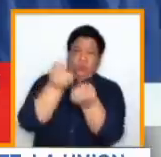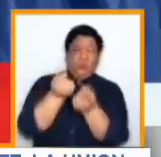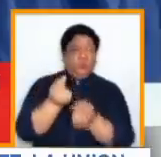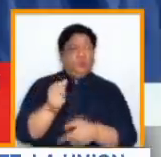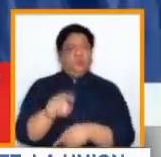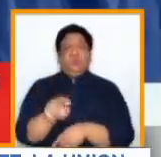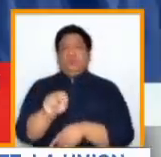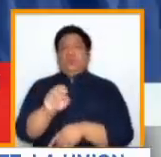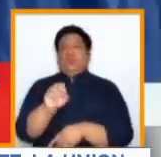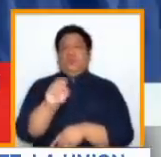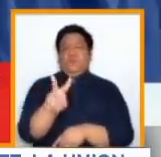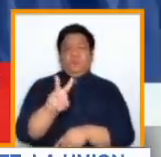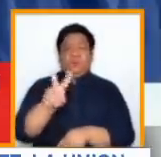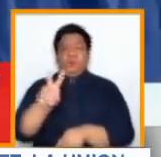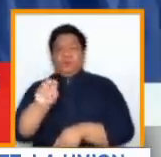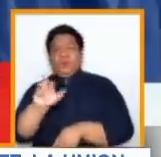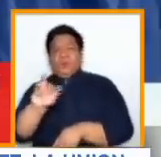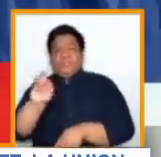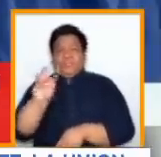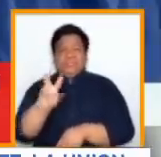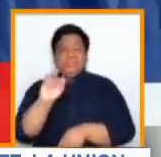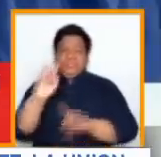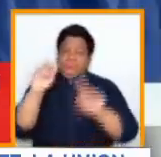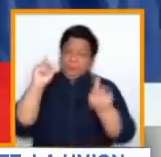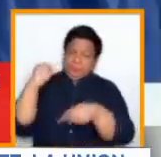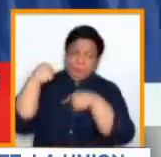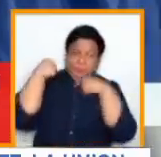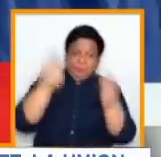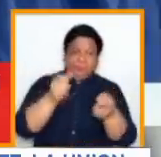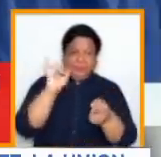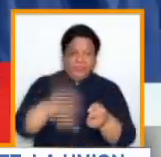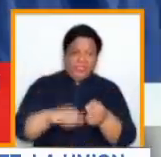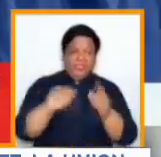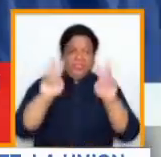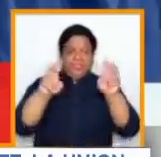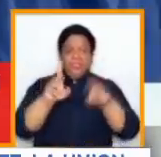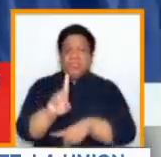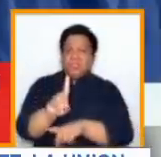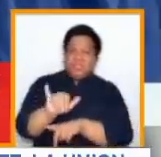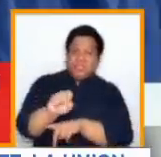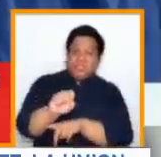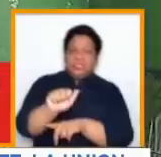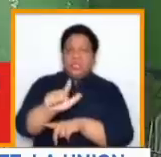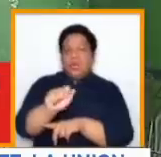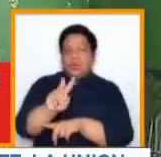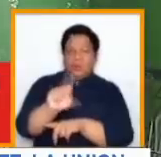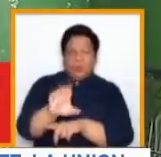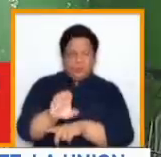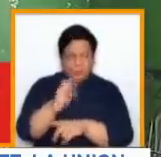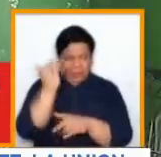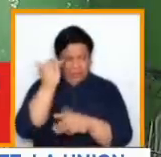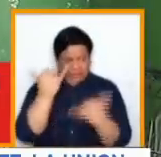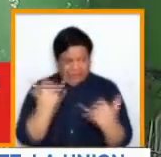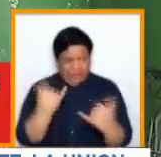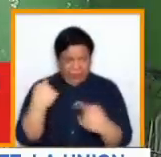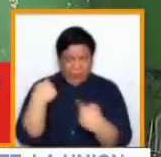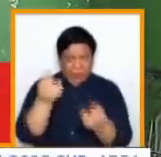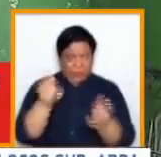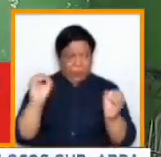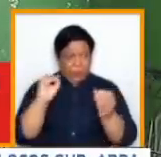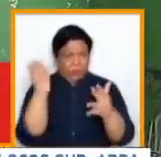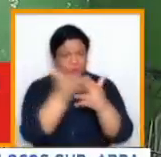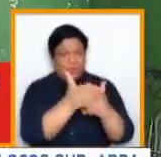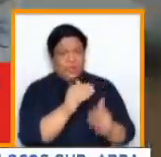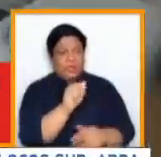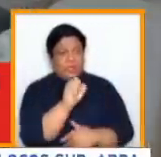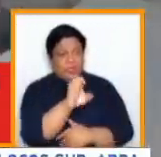November 2016 pa ang disallowance. Bakit wala pa ang kaso hanggang ngayon? Nakarating naman sa Pangulo ulat